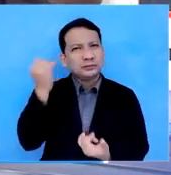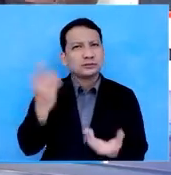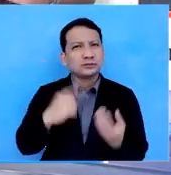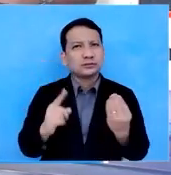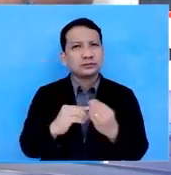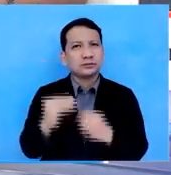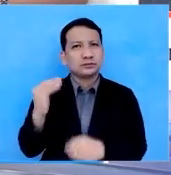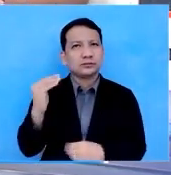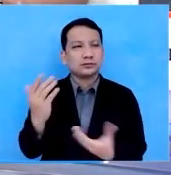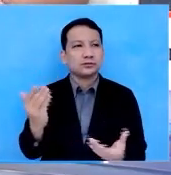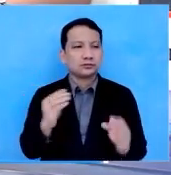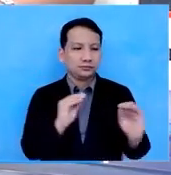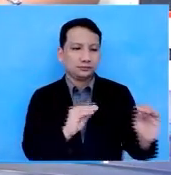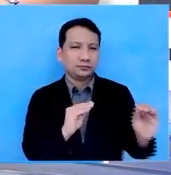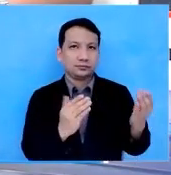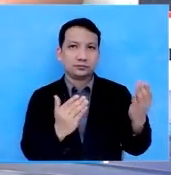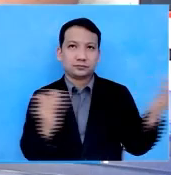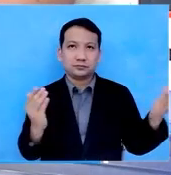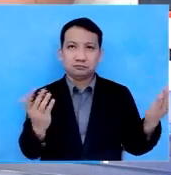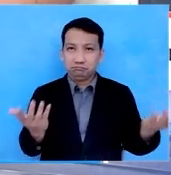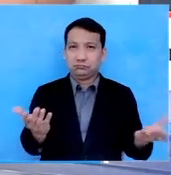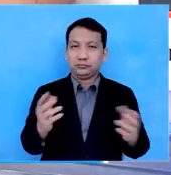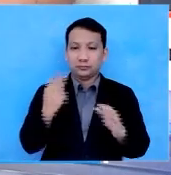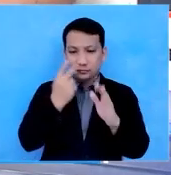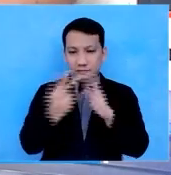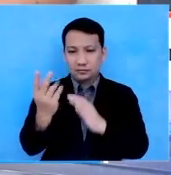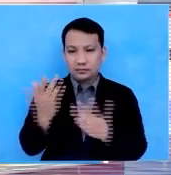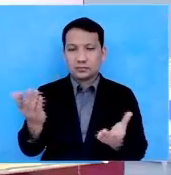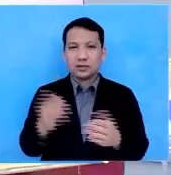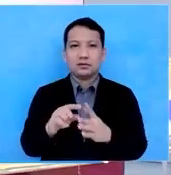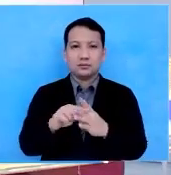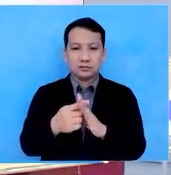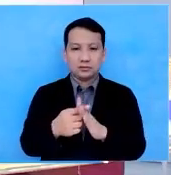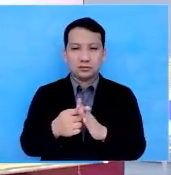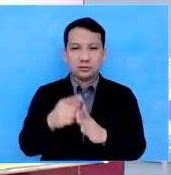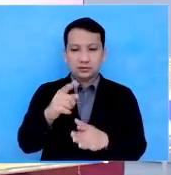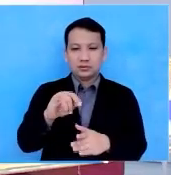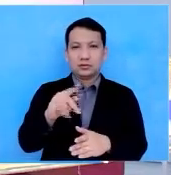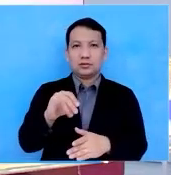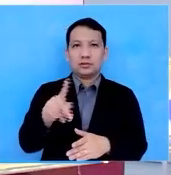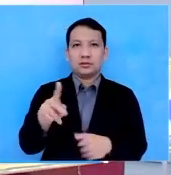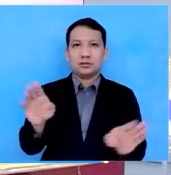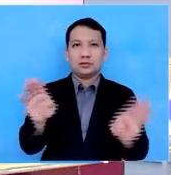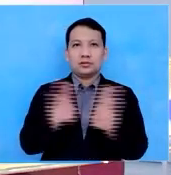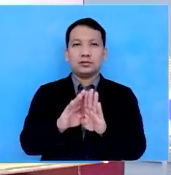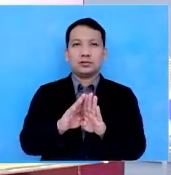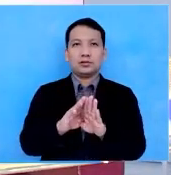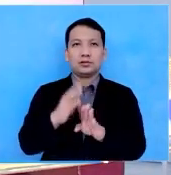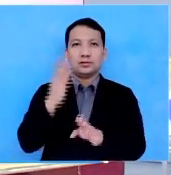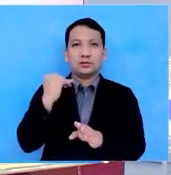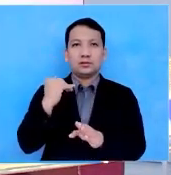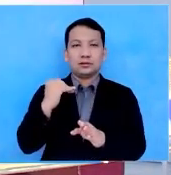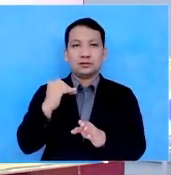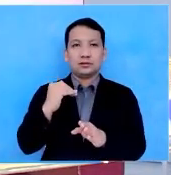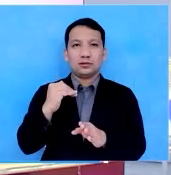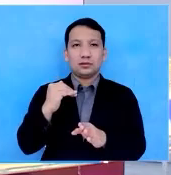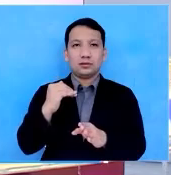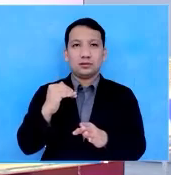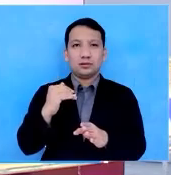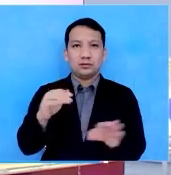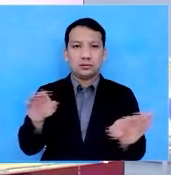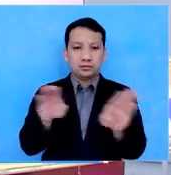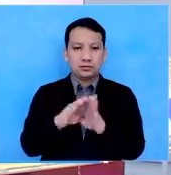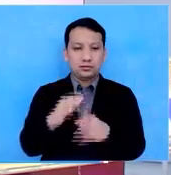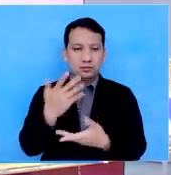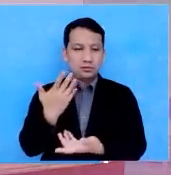mong tinuturo, no, sa mga viewers mo? So, nag-start po ang TikTok nung nag-close yung shop ko because of pandemic. So sabi ko, wala akong